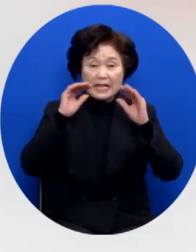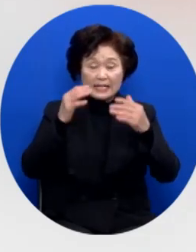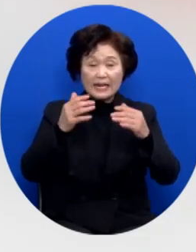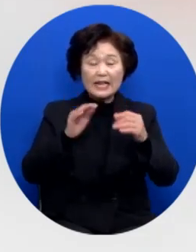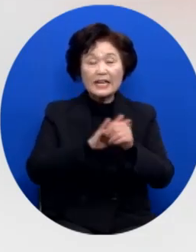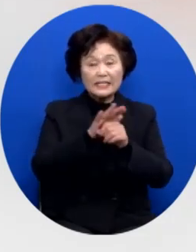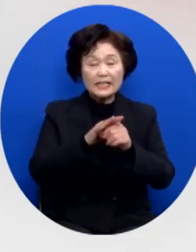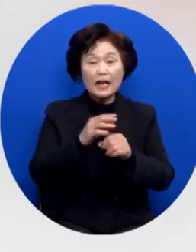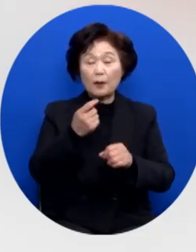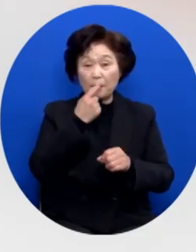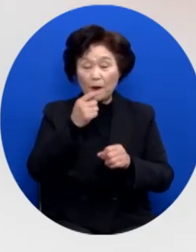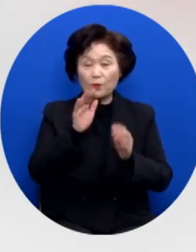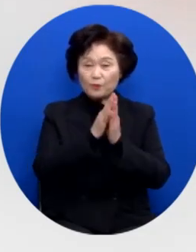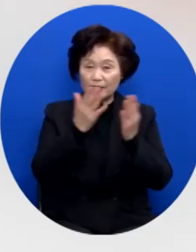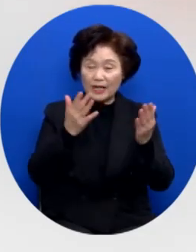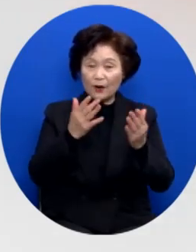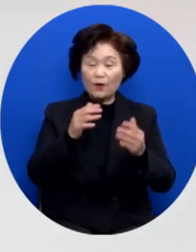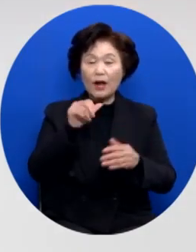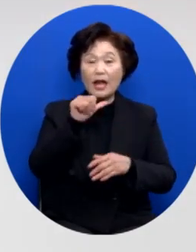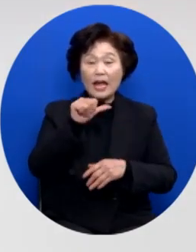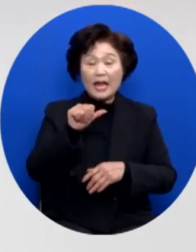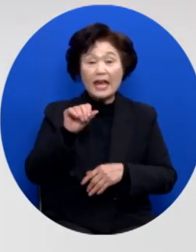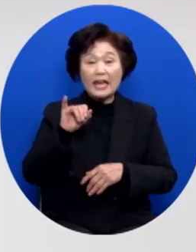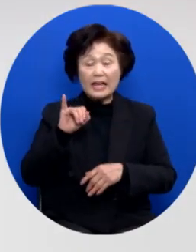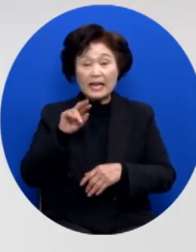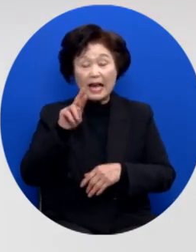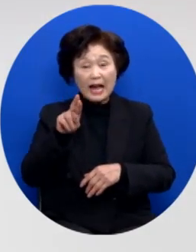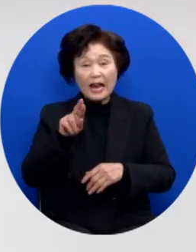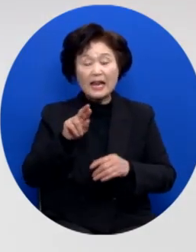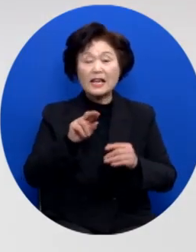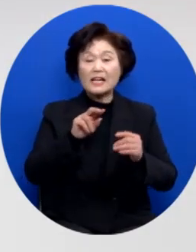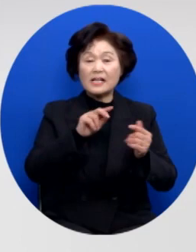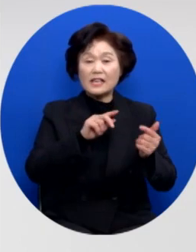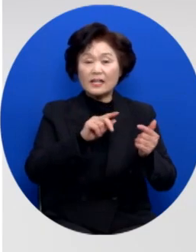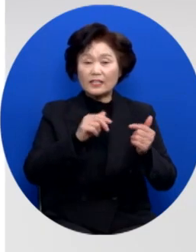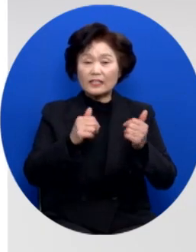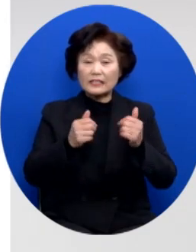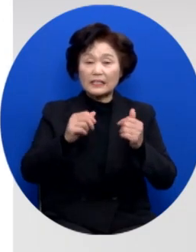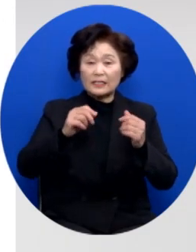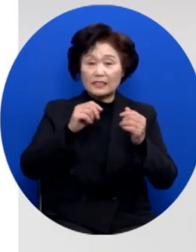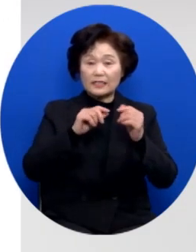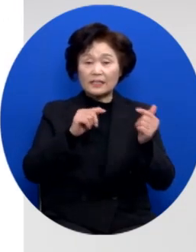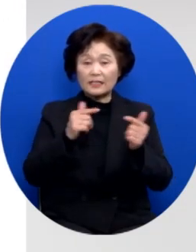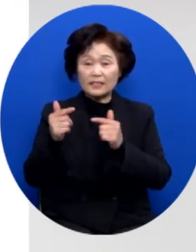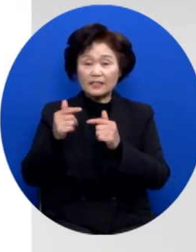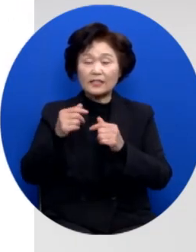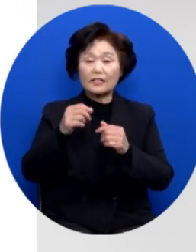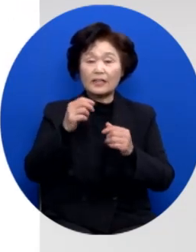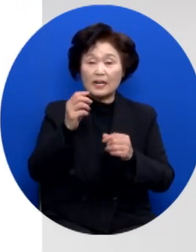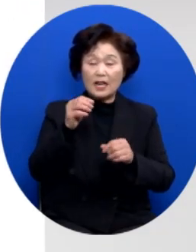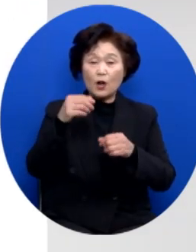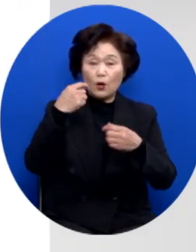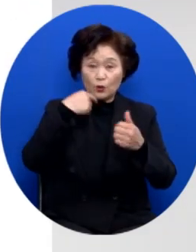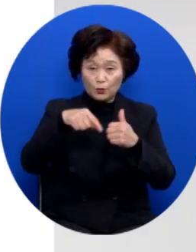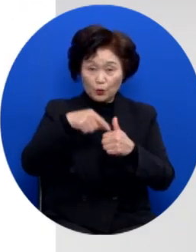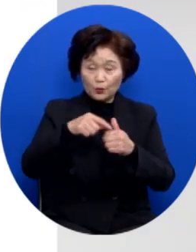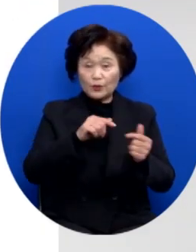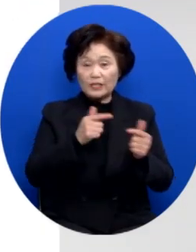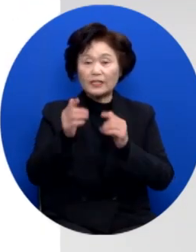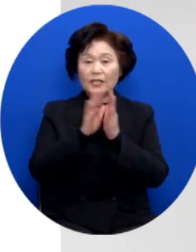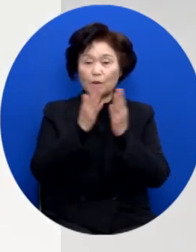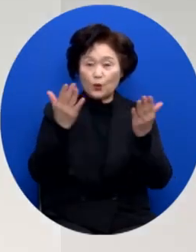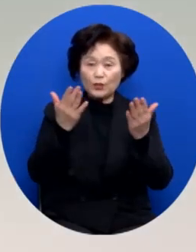나라사랑 배움책과 증강현실 콘텐츠 8종을 개발해 공개했다고 밝혔습니다. 나라사랑 배움책에는